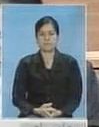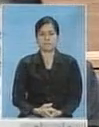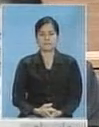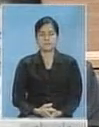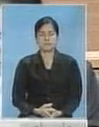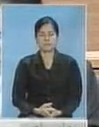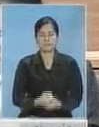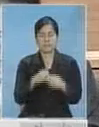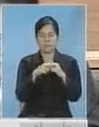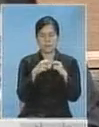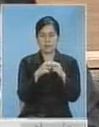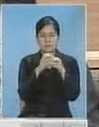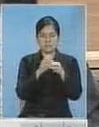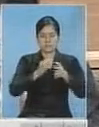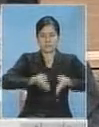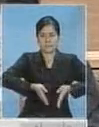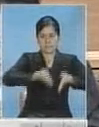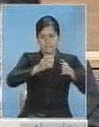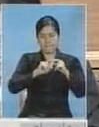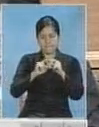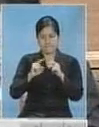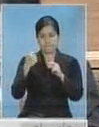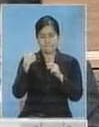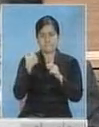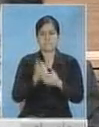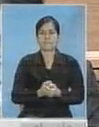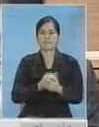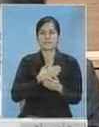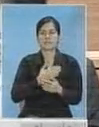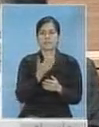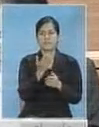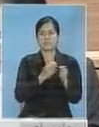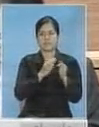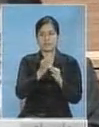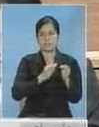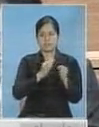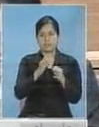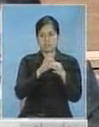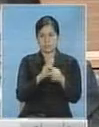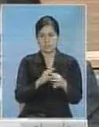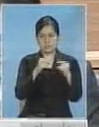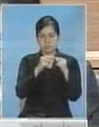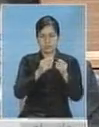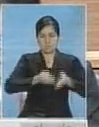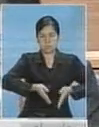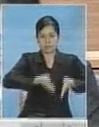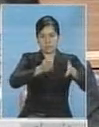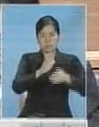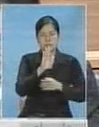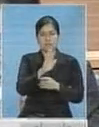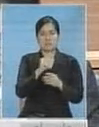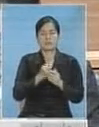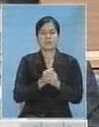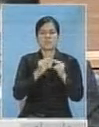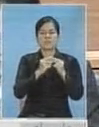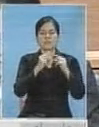ในเรื่องของถนนหนทางนะครับซึ่งผมเองก็จะขอพูดในเรื่องของถนนนะครับของกรมทางหลว